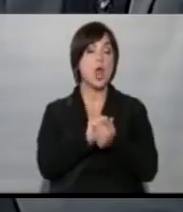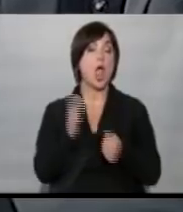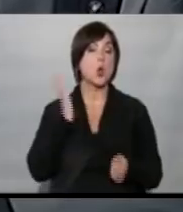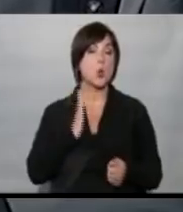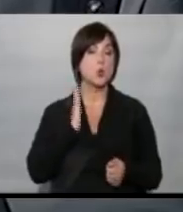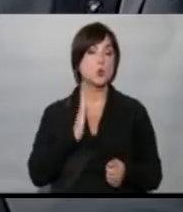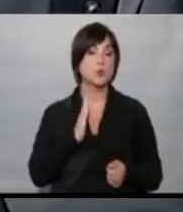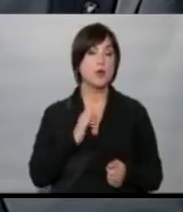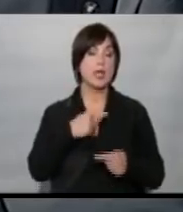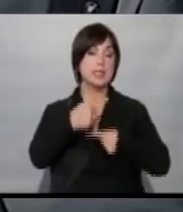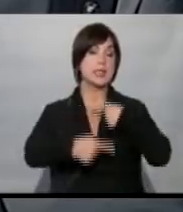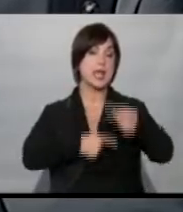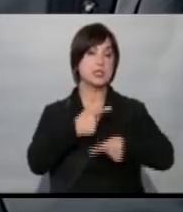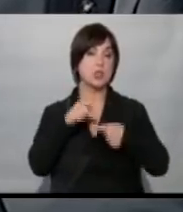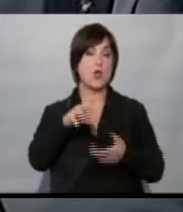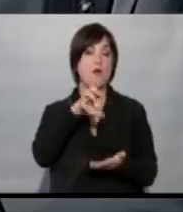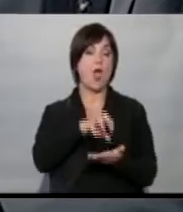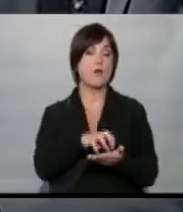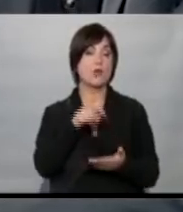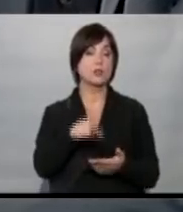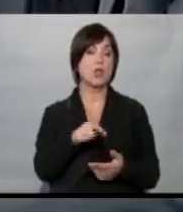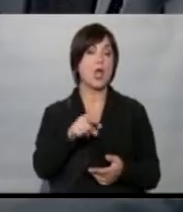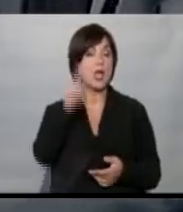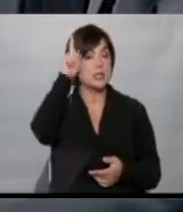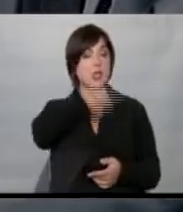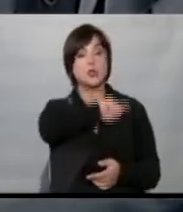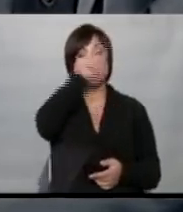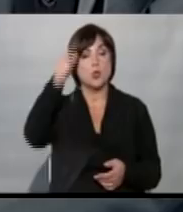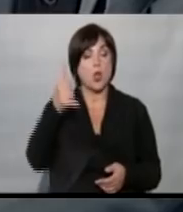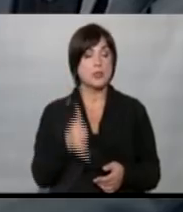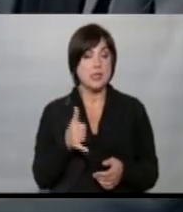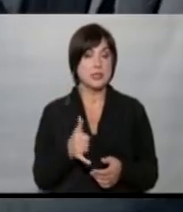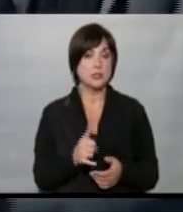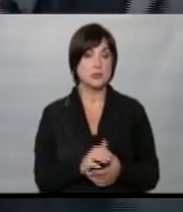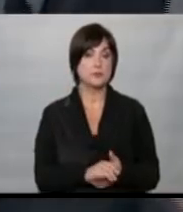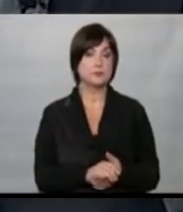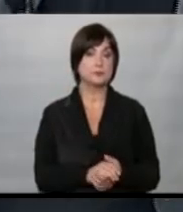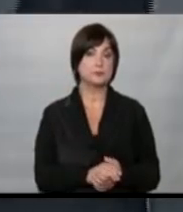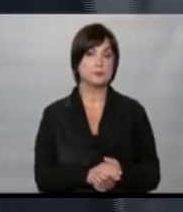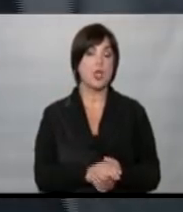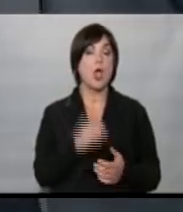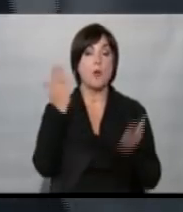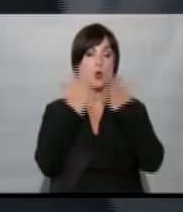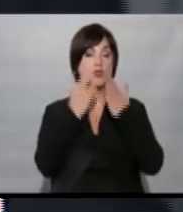култура и наследство на тој регион од антиката до денешен ден. Добро, а вториот став, значи,